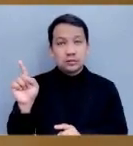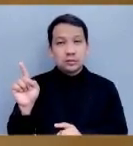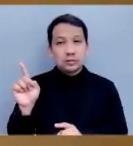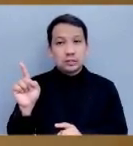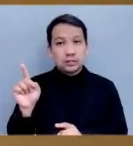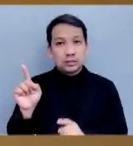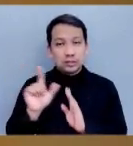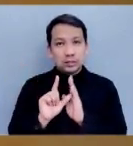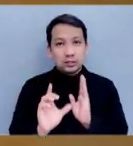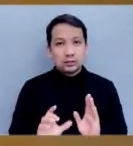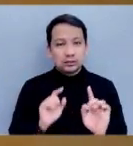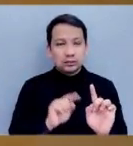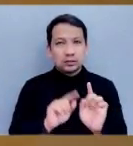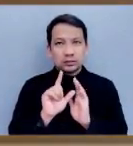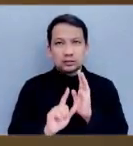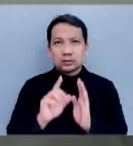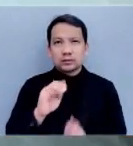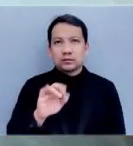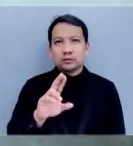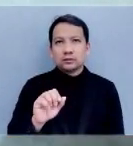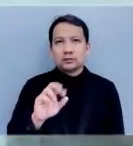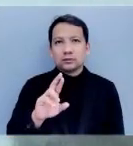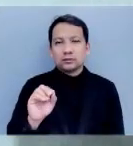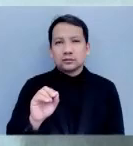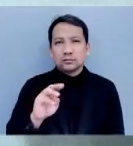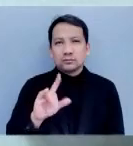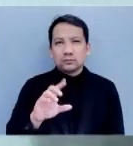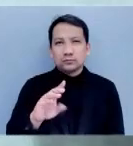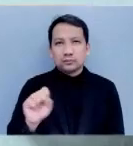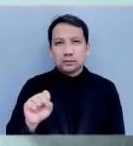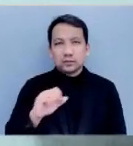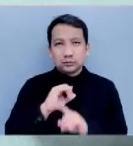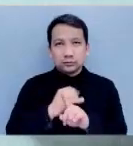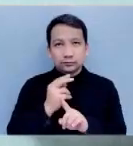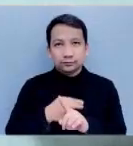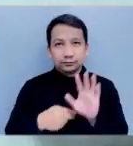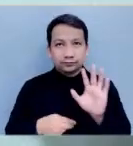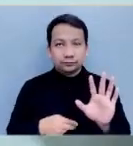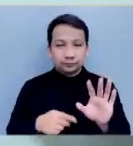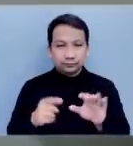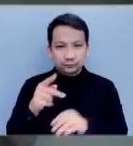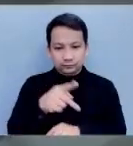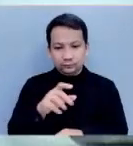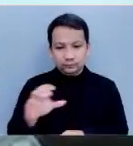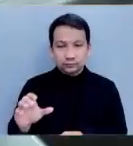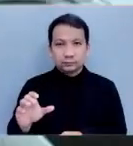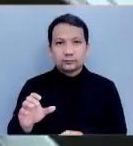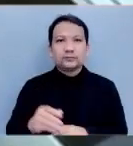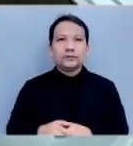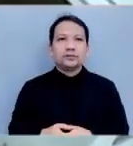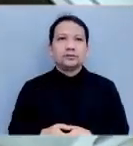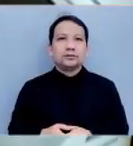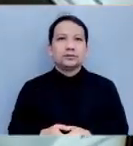DPWH na si Attorney Maria Rosel Meliza. June 5, inabangan ng riding in tandem ang biktima sa Pasay.